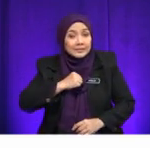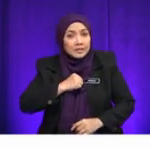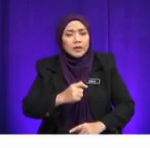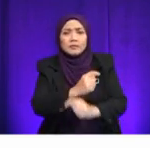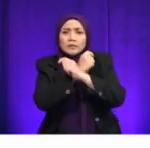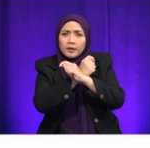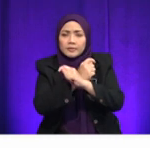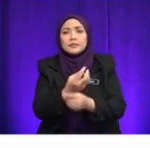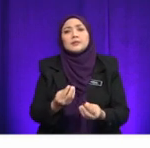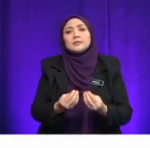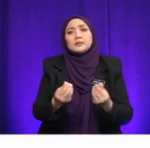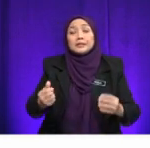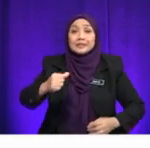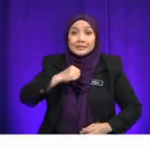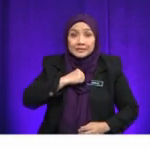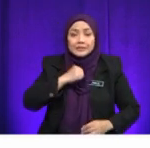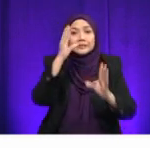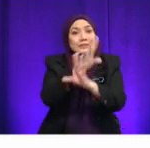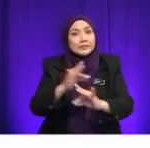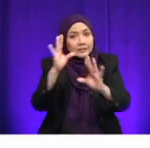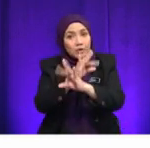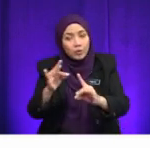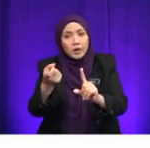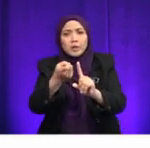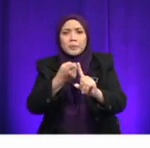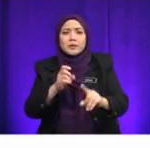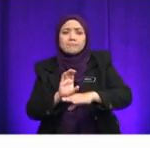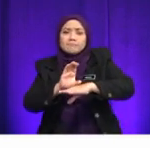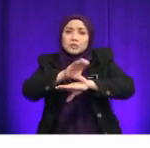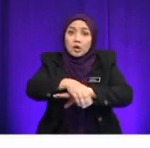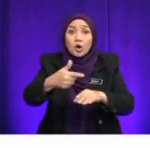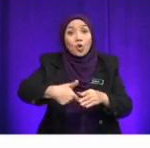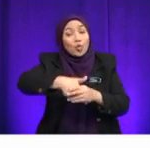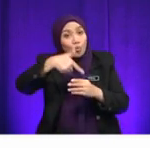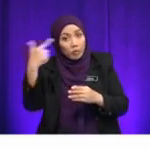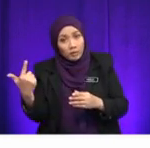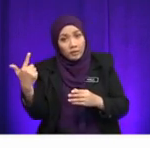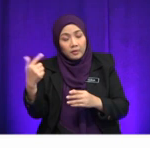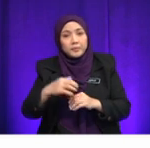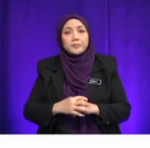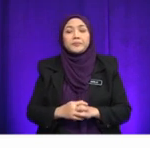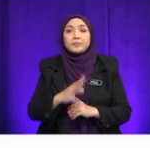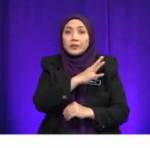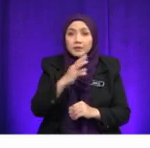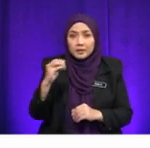tanah air yaitu sarawa daripada ancaman Noma ancaman 2